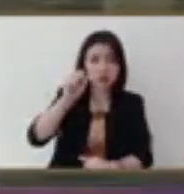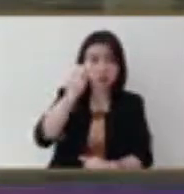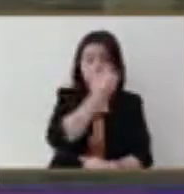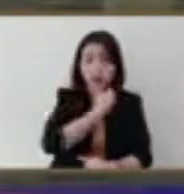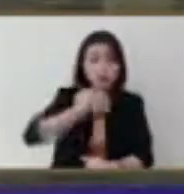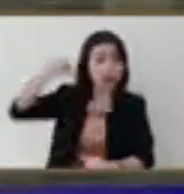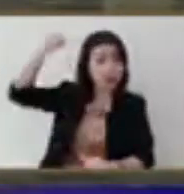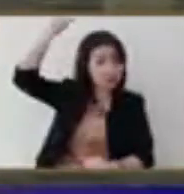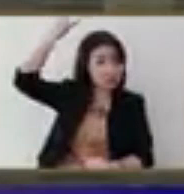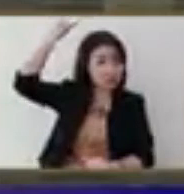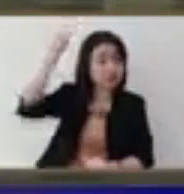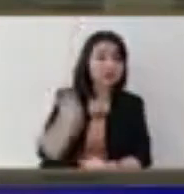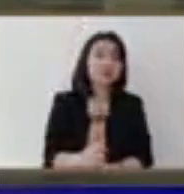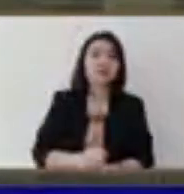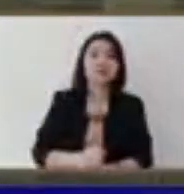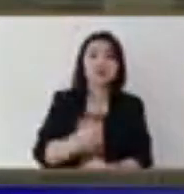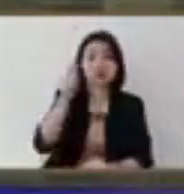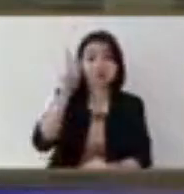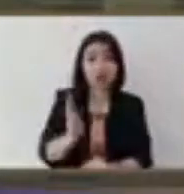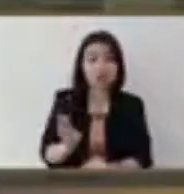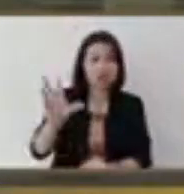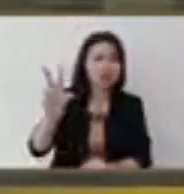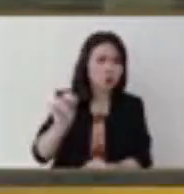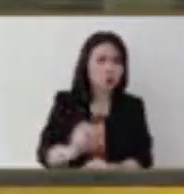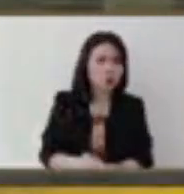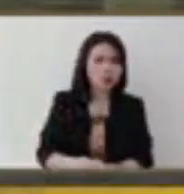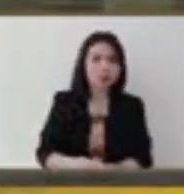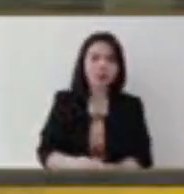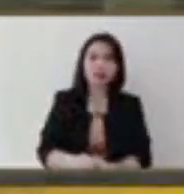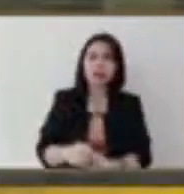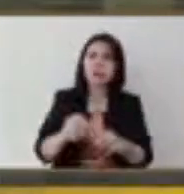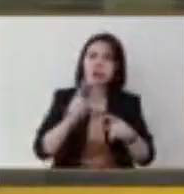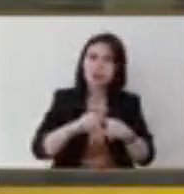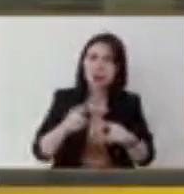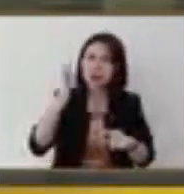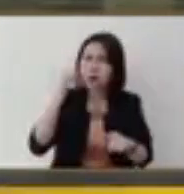ibang mga disciples, bakit may matinong Peter? Bakit tumino naman si Paul?